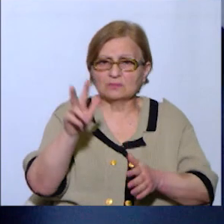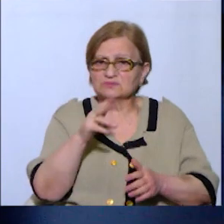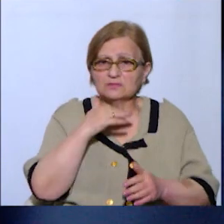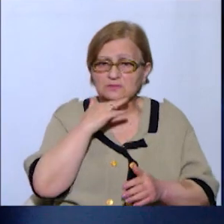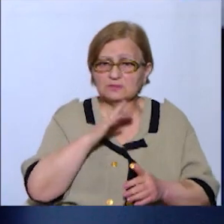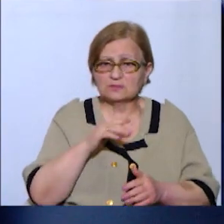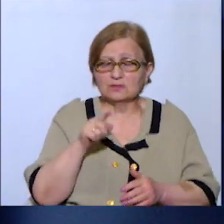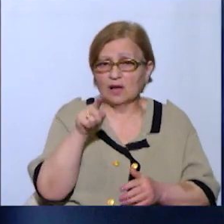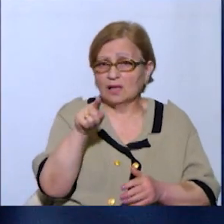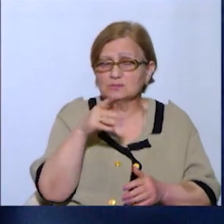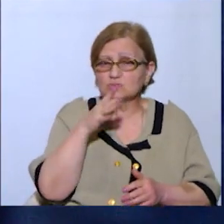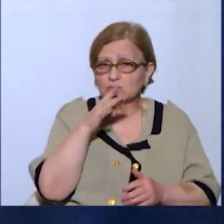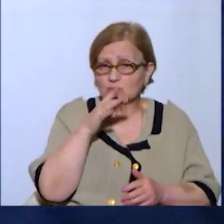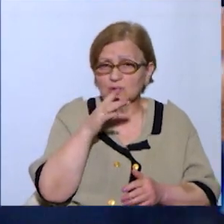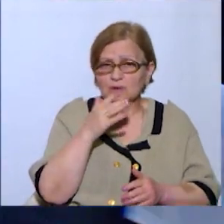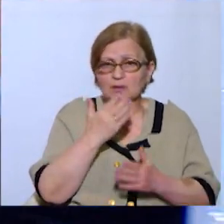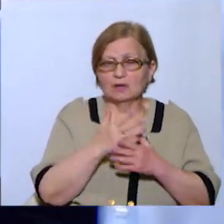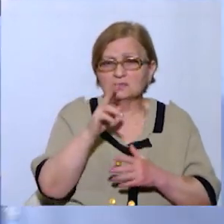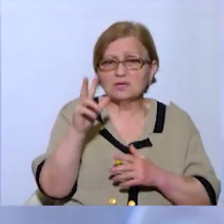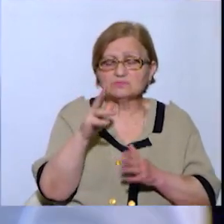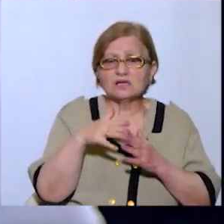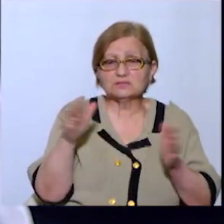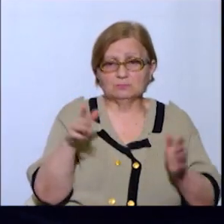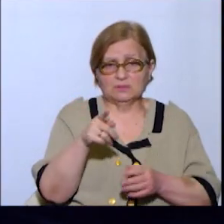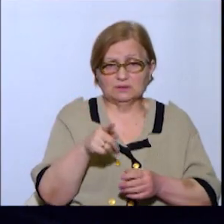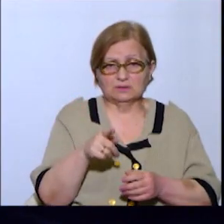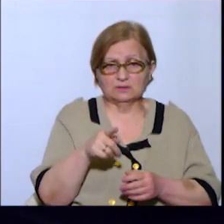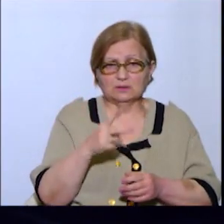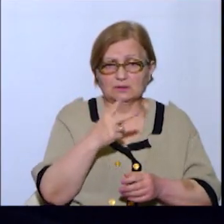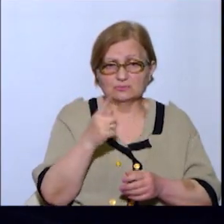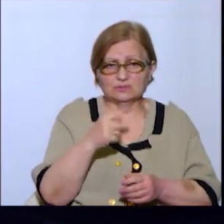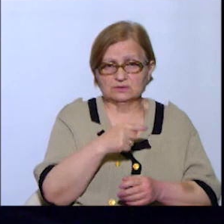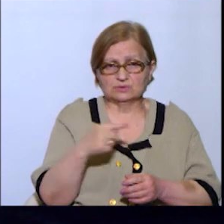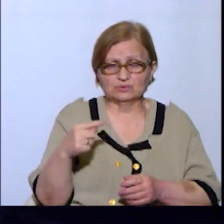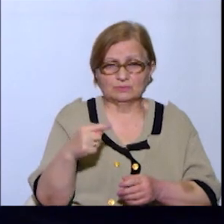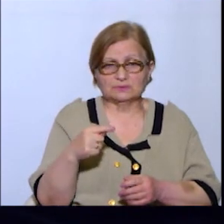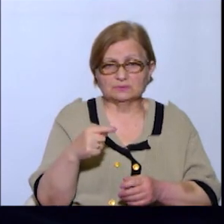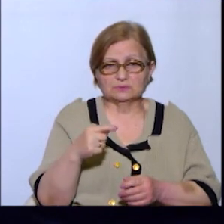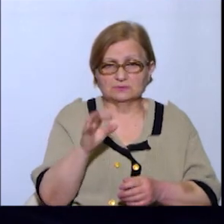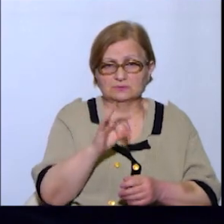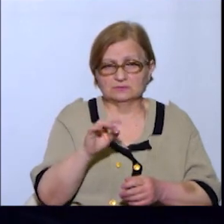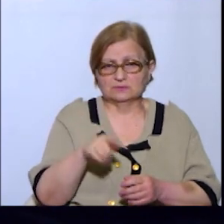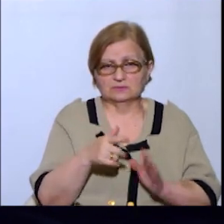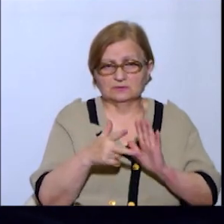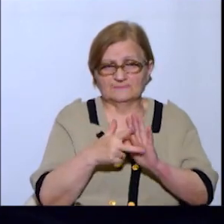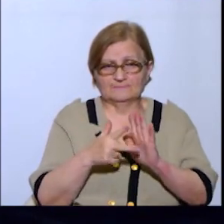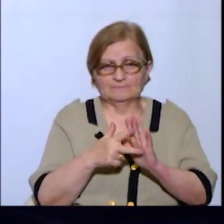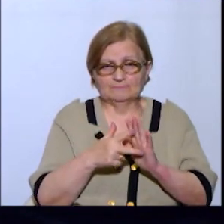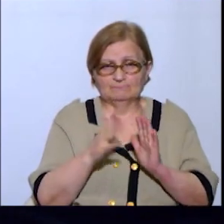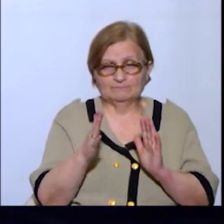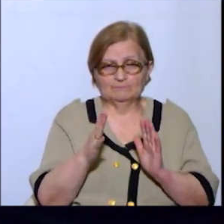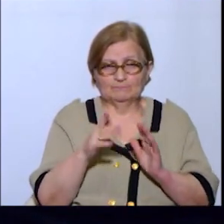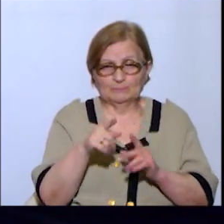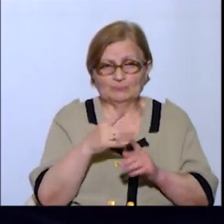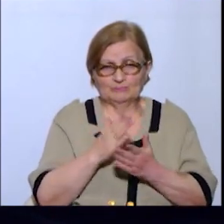იგი ეს დრო არის 3 საათზე მეტი. ანუ 21 შეფარდებული 0.8 მეათედ ვესთან